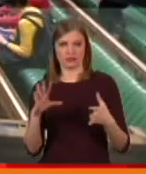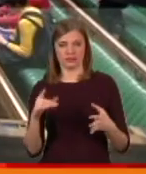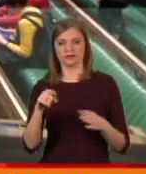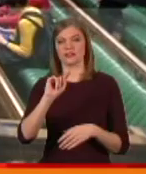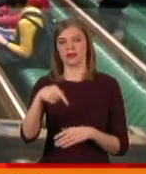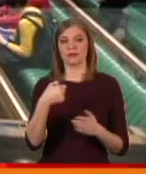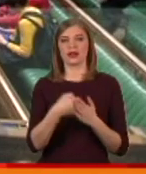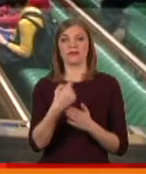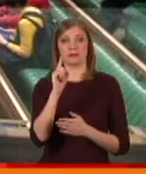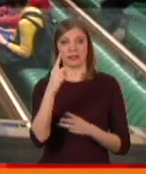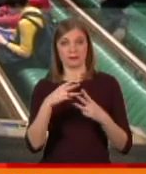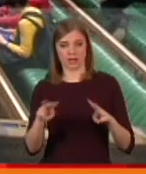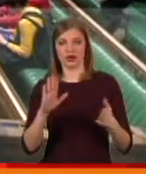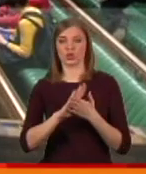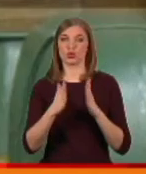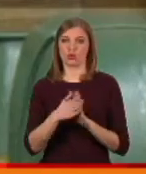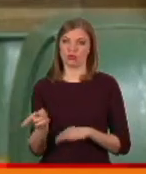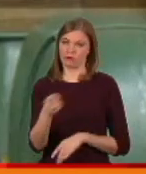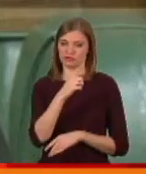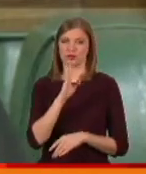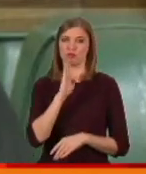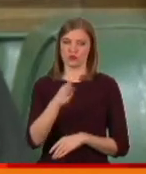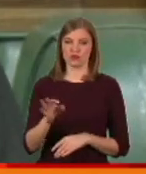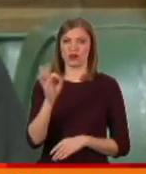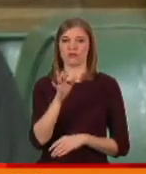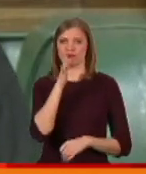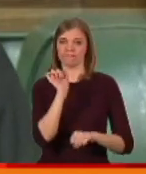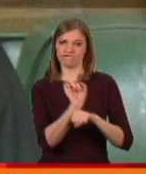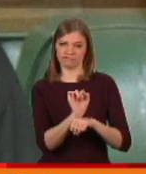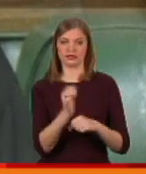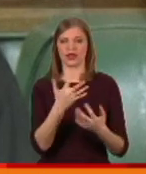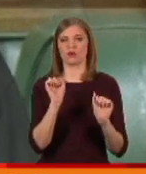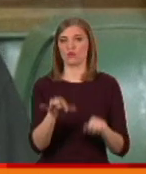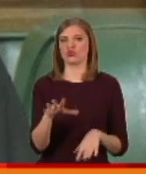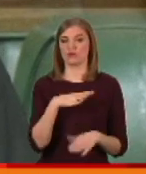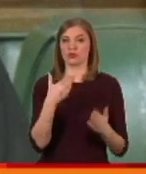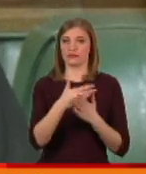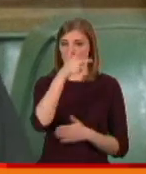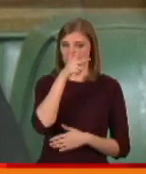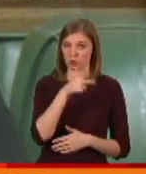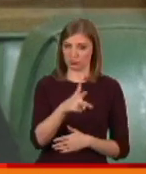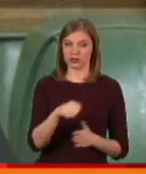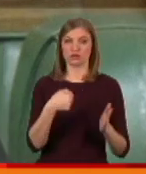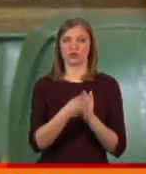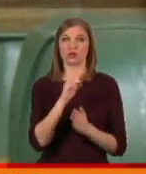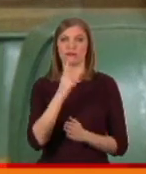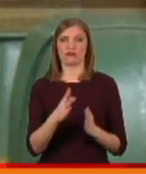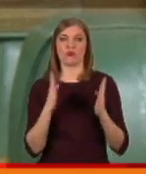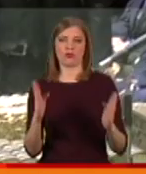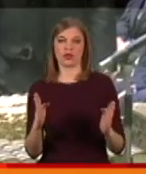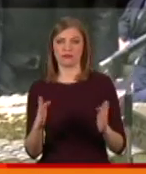від прем'єрки Терези Мей домовитися з Брюсселем про тайм-аут, який може тривати від 3 місяців до